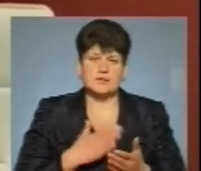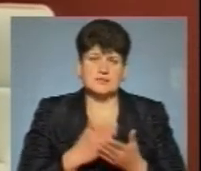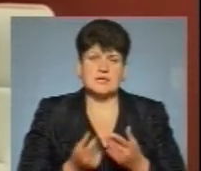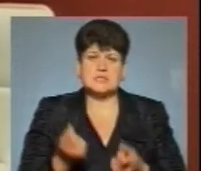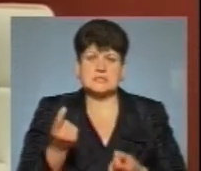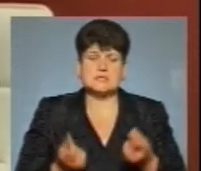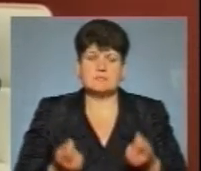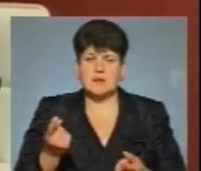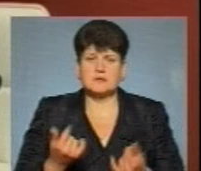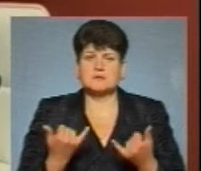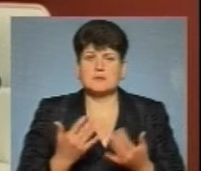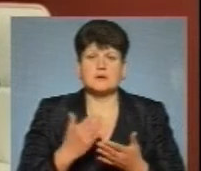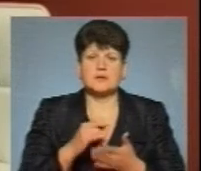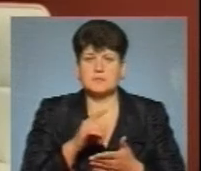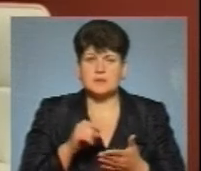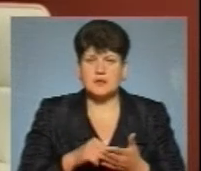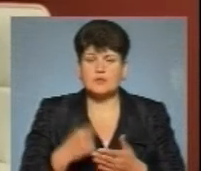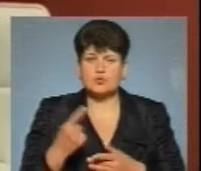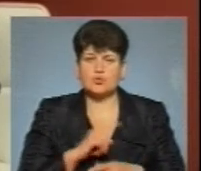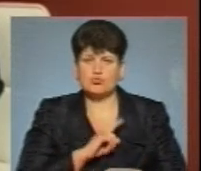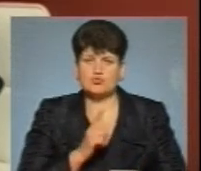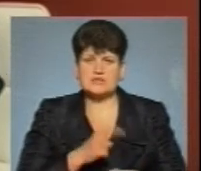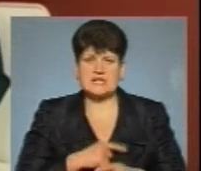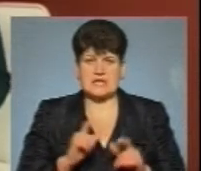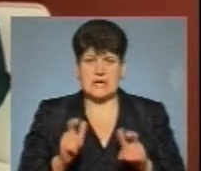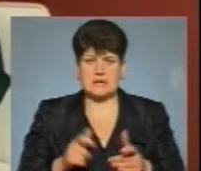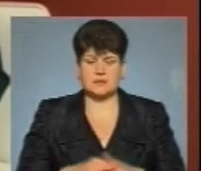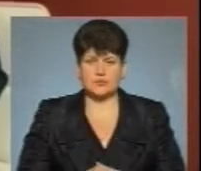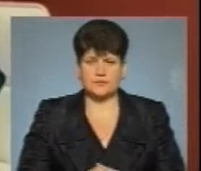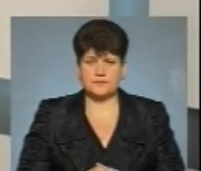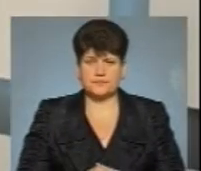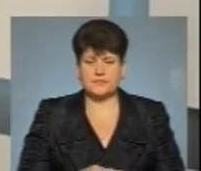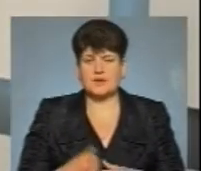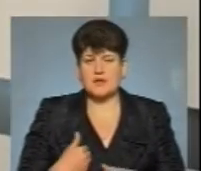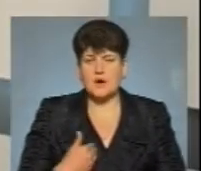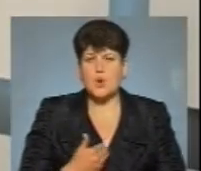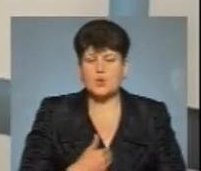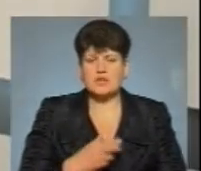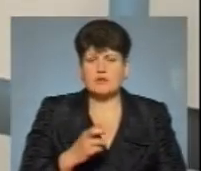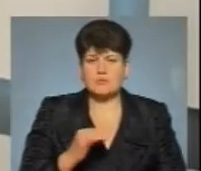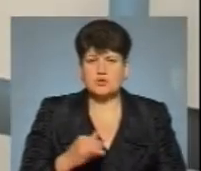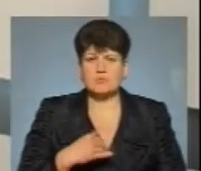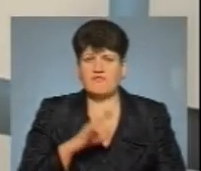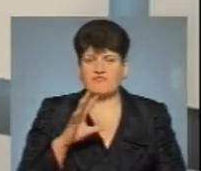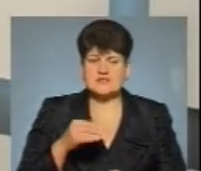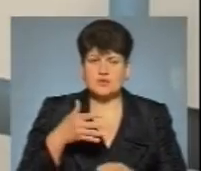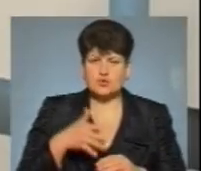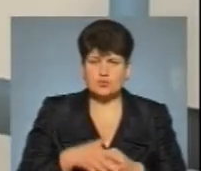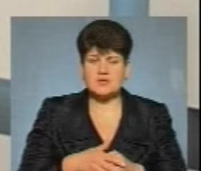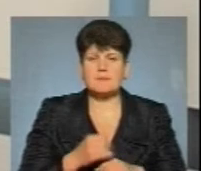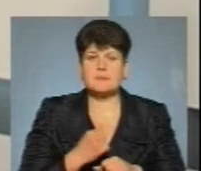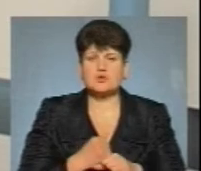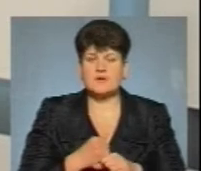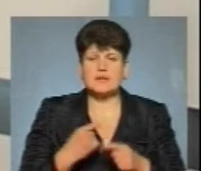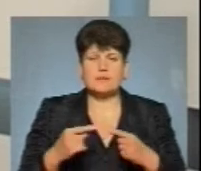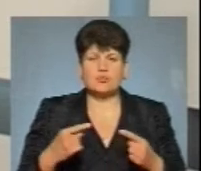Чи стоїть наразі питання в області щодо посилення карантину? Ну, я хотів би просто, щоб ми всі розуміли, ми працювали по іншому